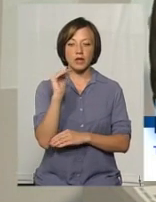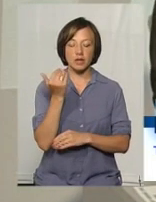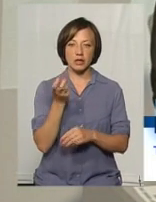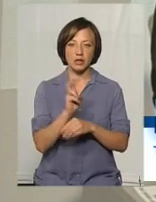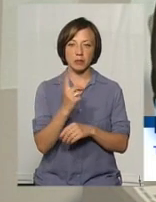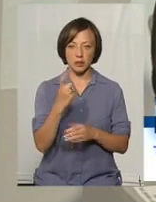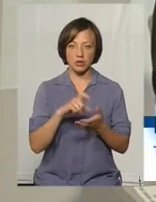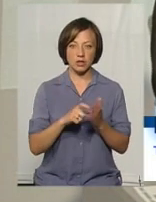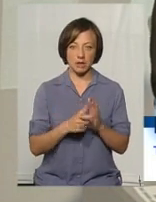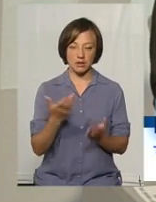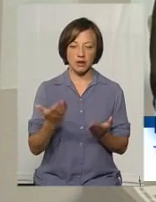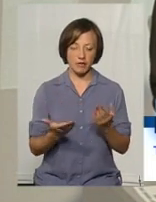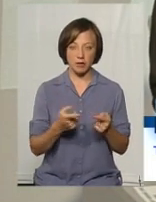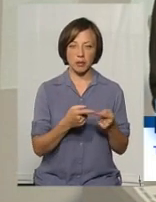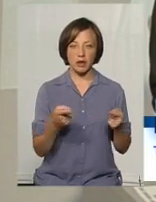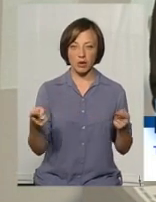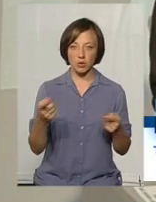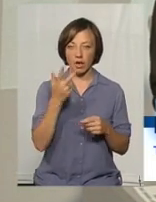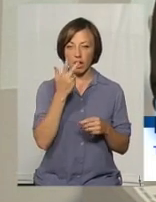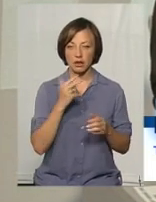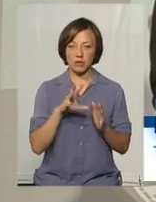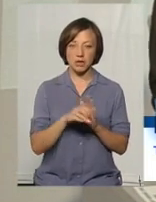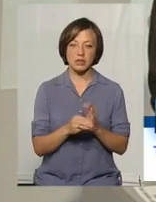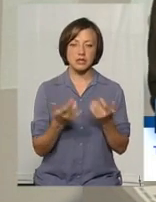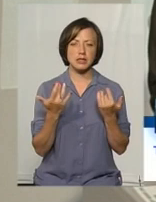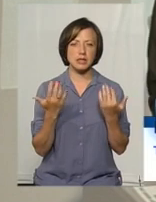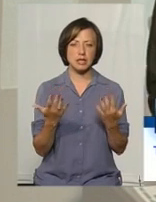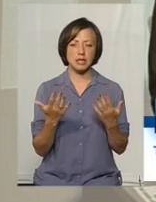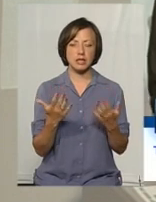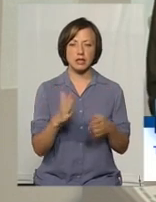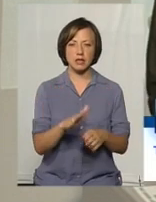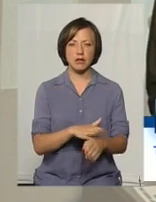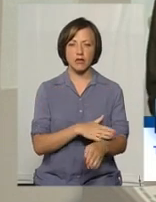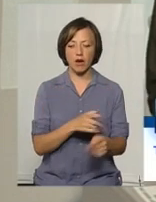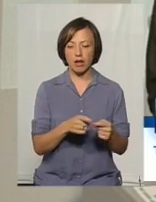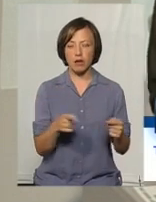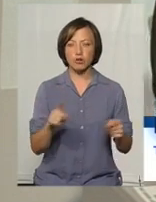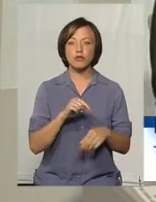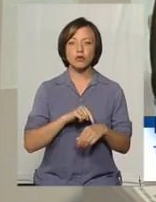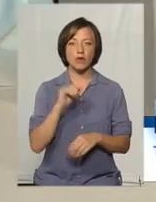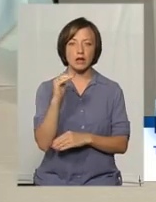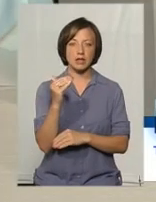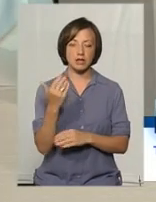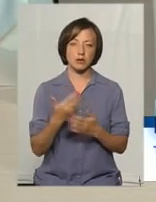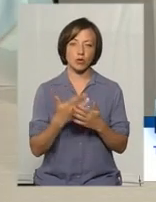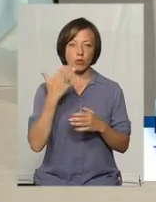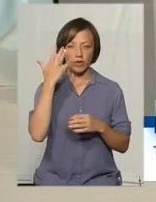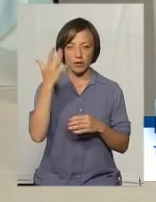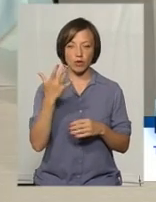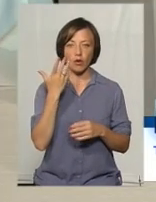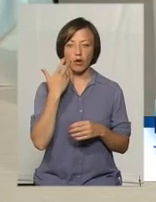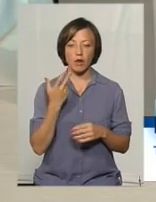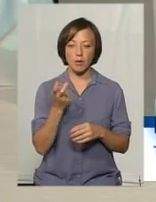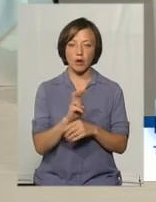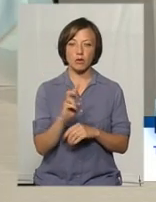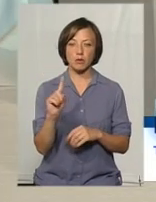в неї також, напевно, є період адаптації, так? А от скільки він триває? Що взагалі відчуває дитина, так, щоб ми для батьків пояснили, коли